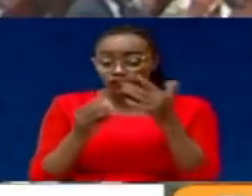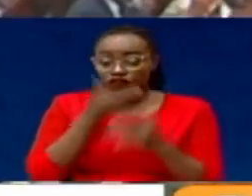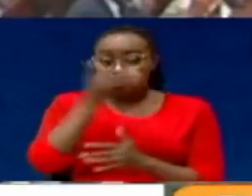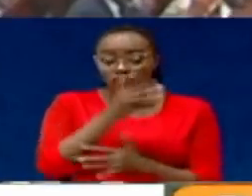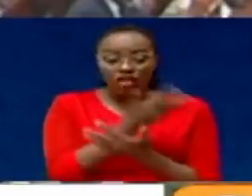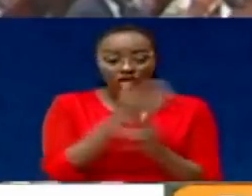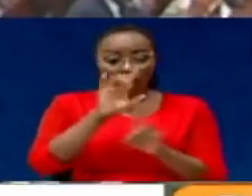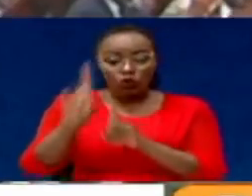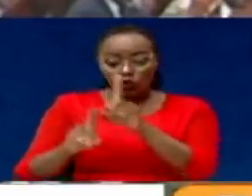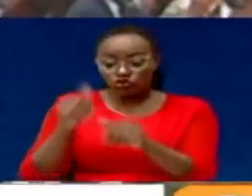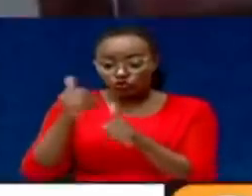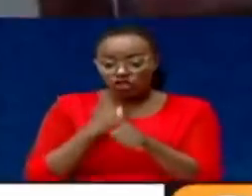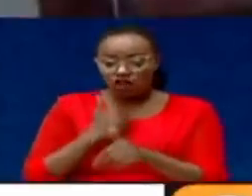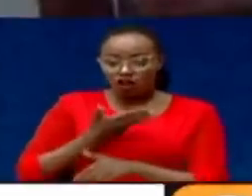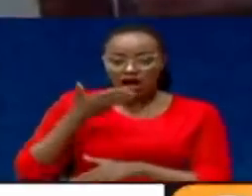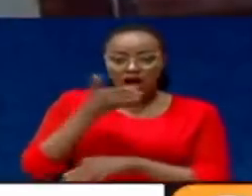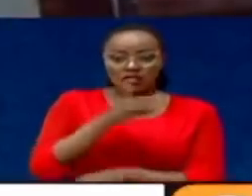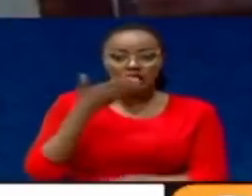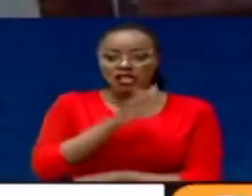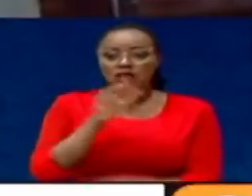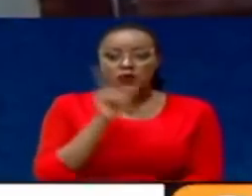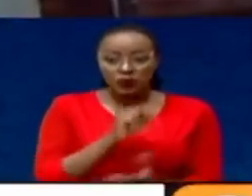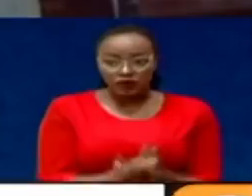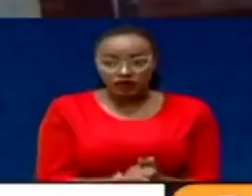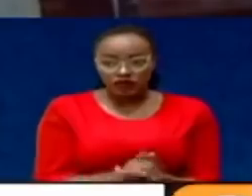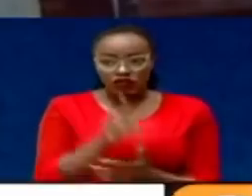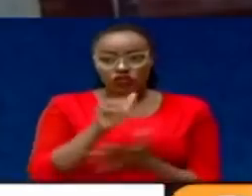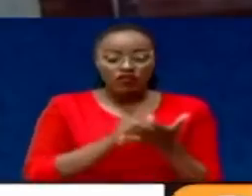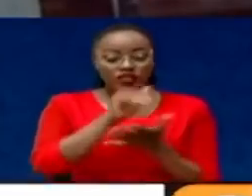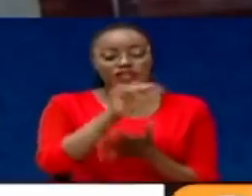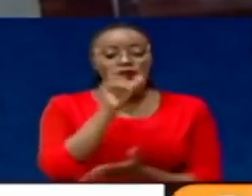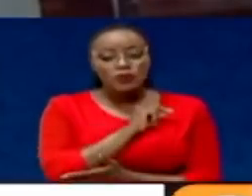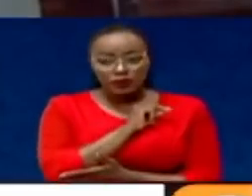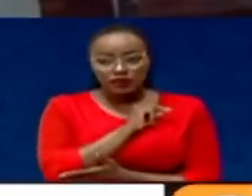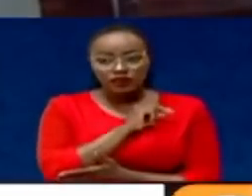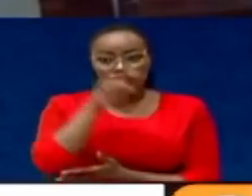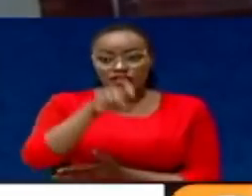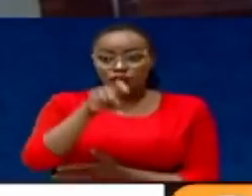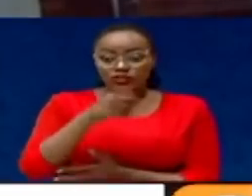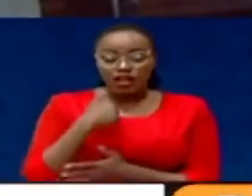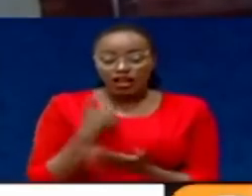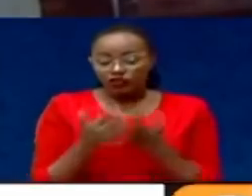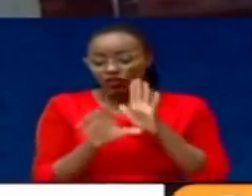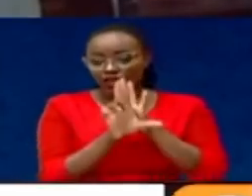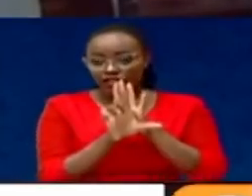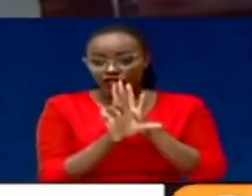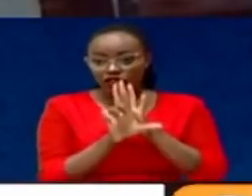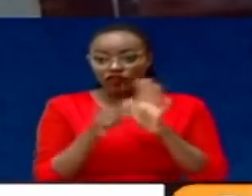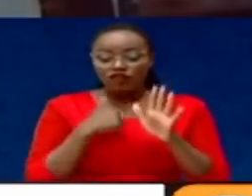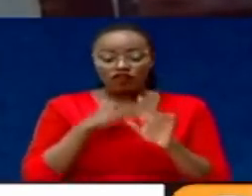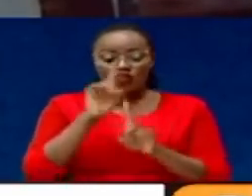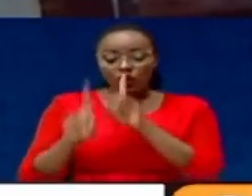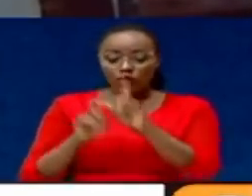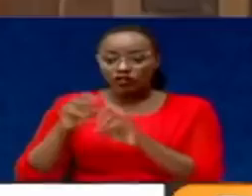kwa kila lililokuwa likimwandama. Governor. So you have written to them, they are your colleagues. I'm not supposed to answer with these questions. Just deal with my